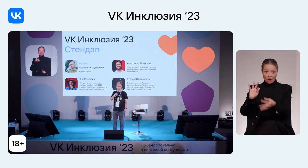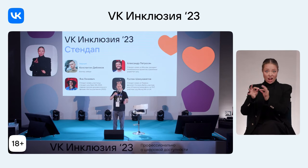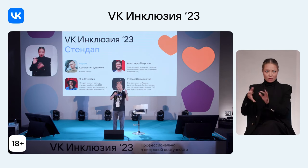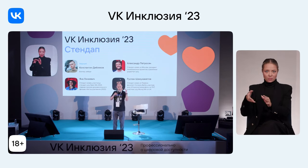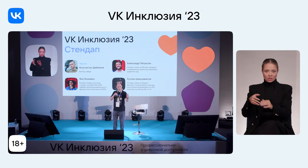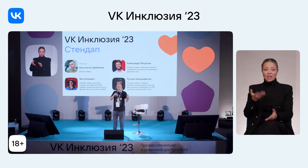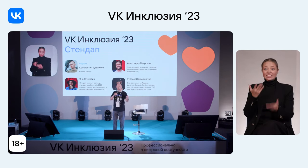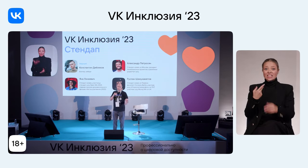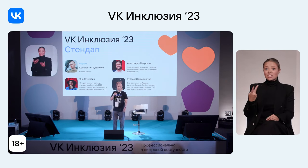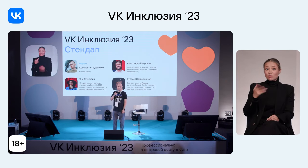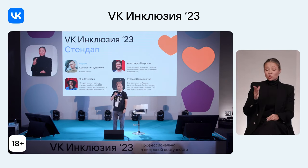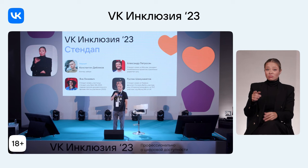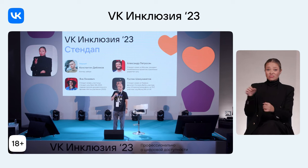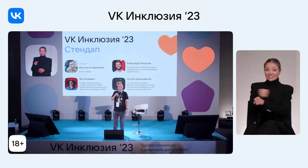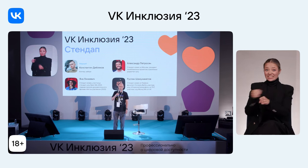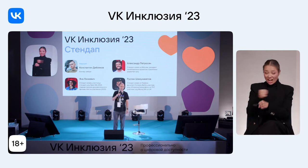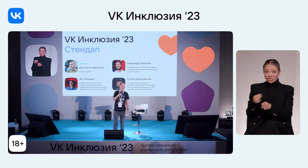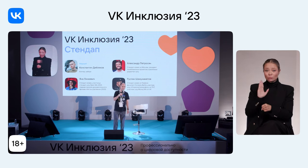будет драка каких-то санаториев, блин.